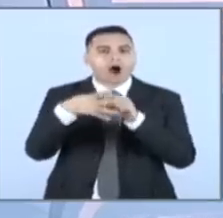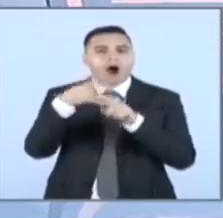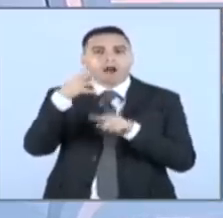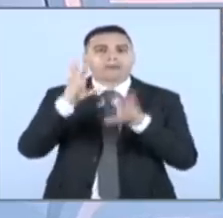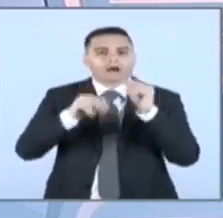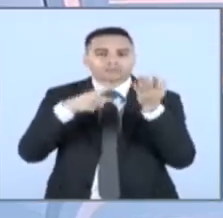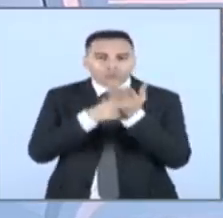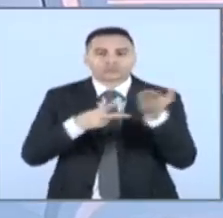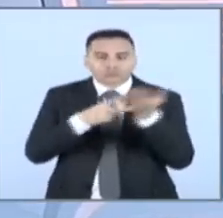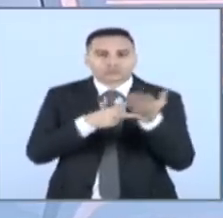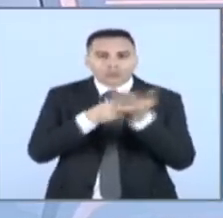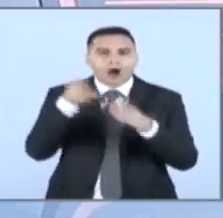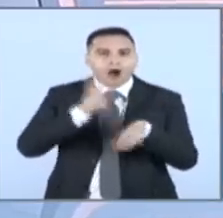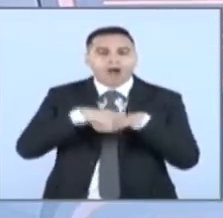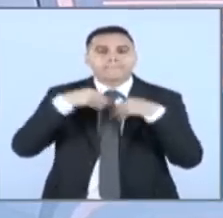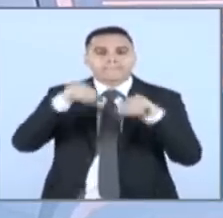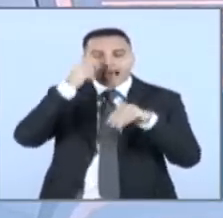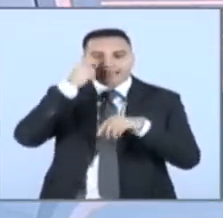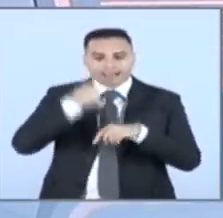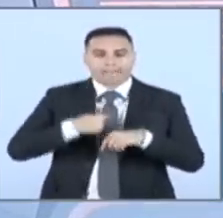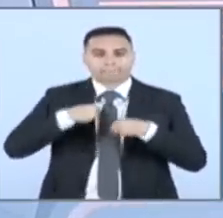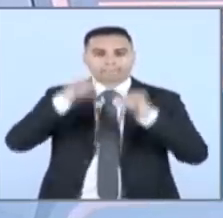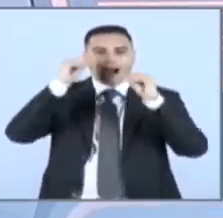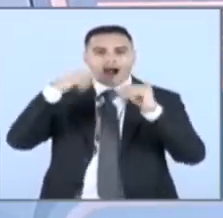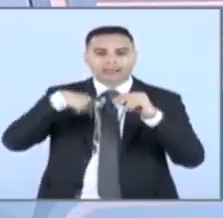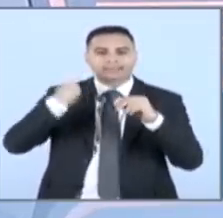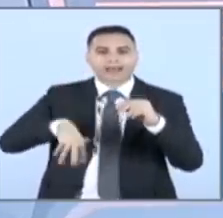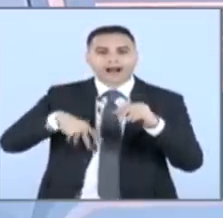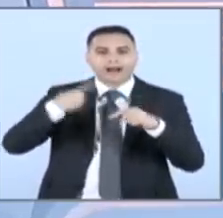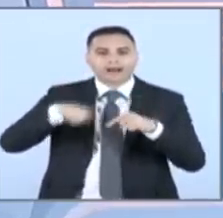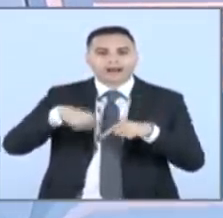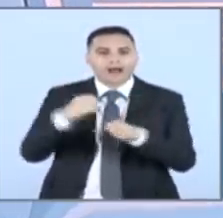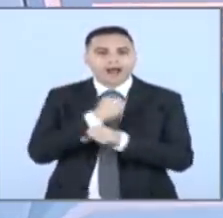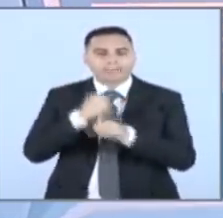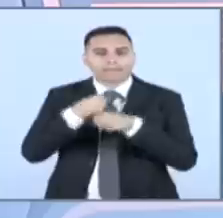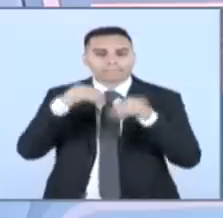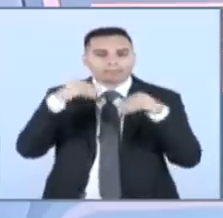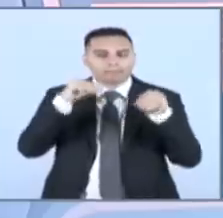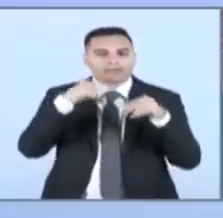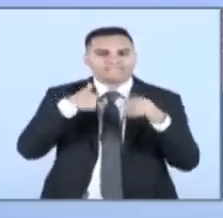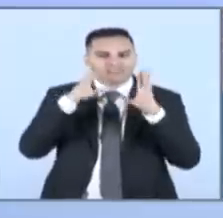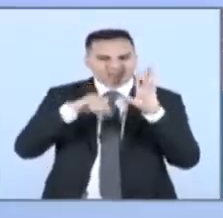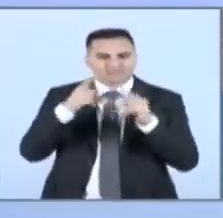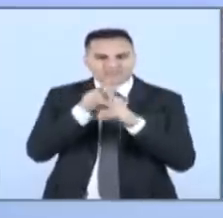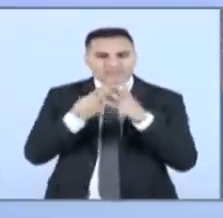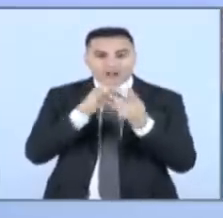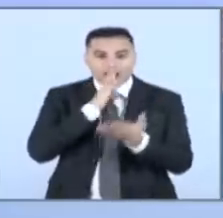4 قصص عن بيع النفس البشرية بأرخص ثمن. أقول لك حاجة،